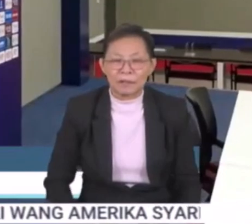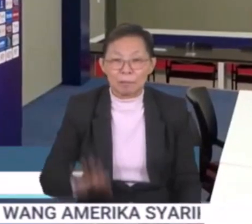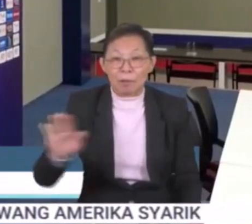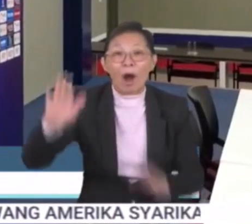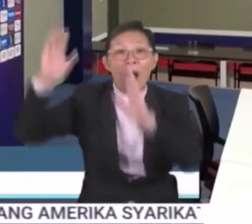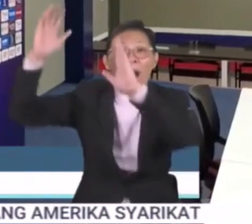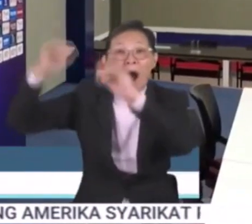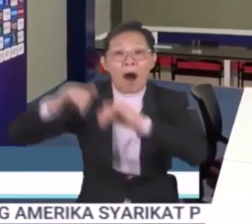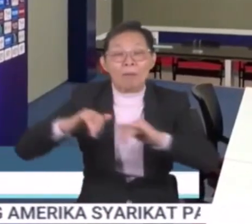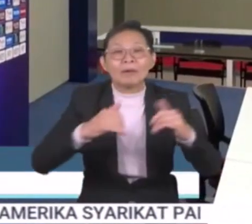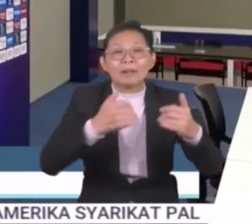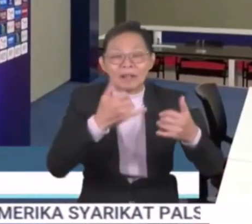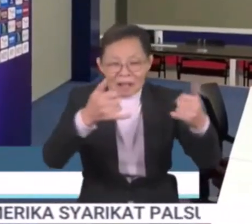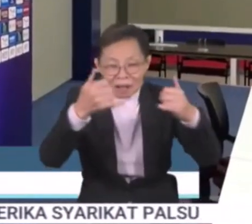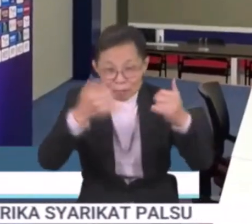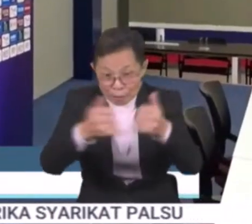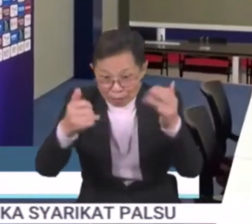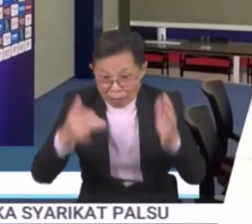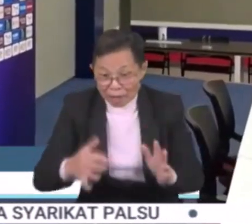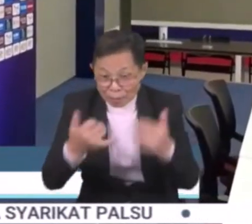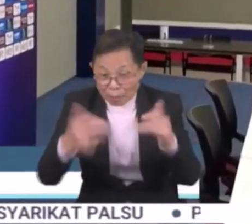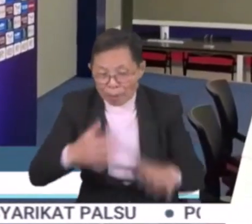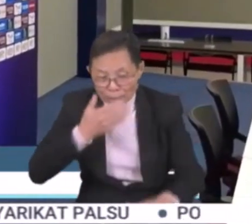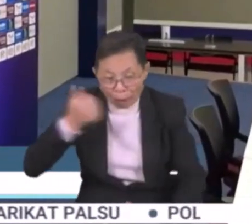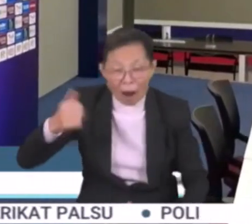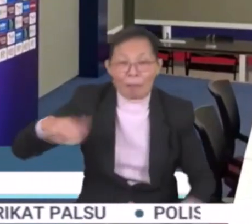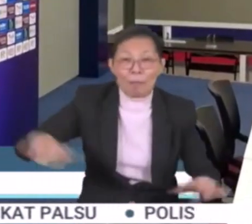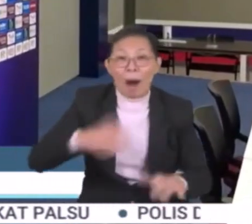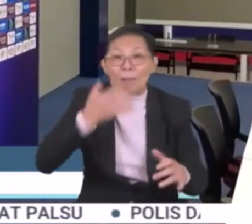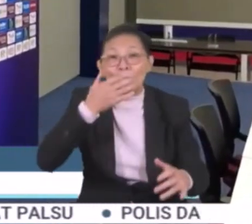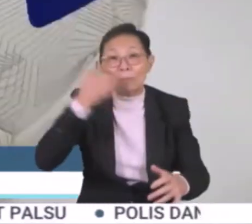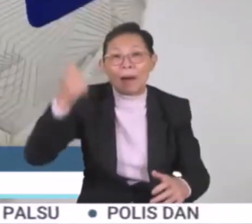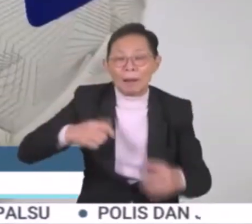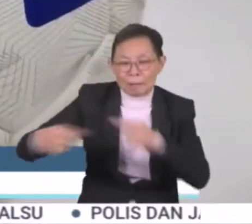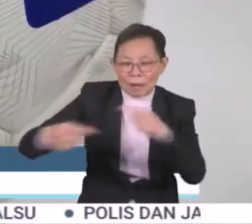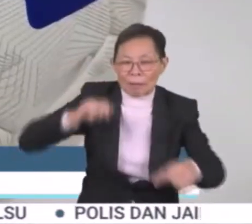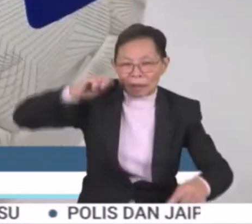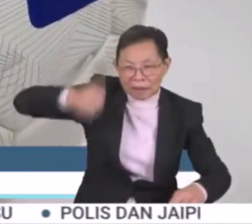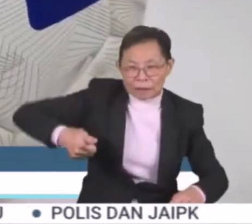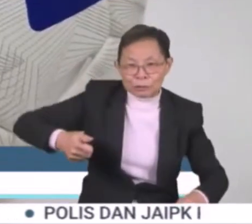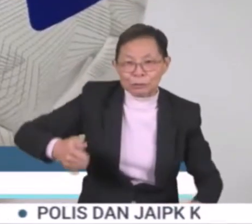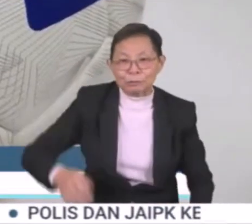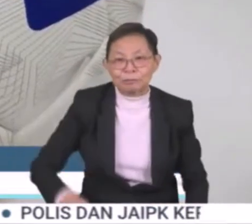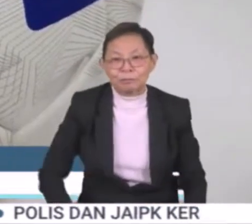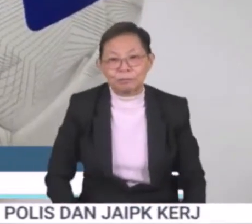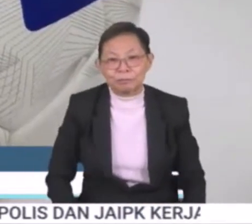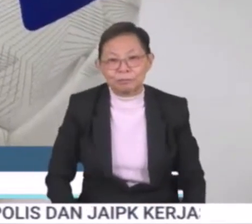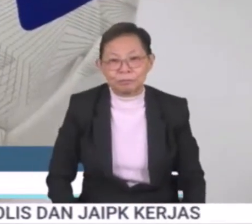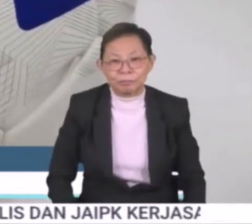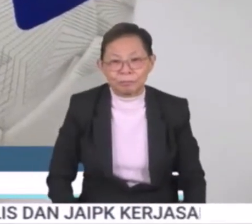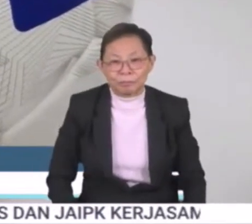Beliau berharap anak-anak buahnya memberikan yang terbaik dalam perlawanan esok.